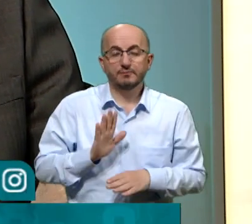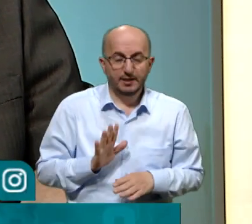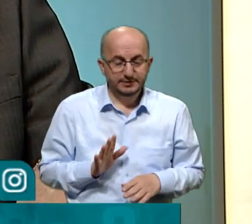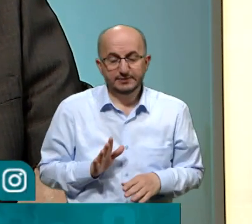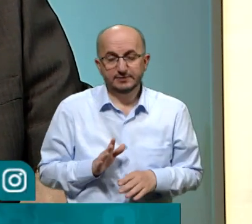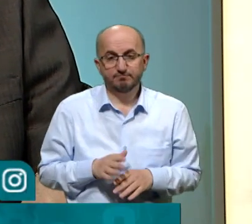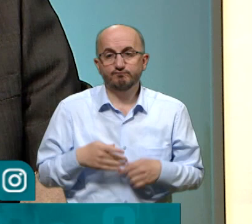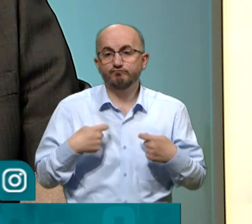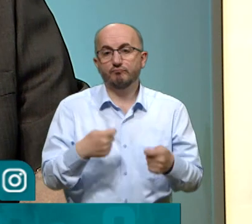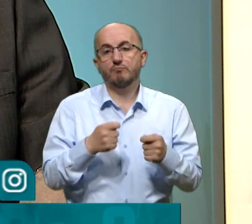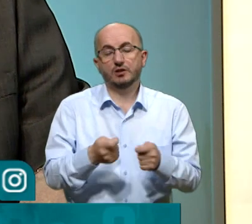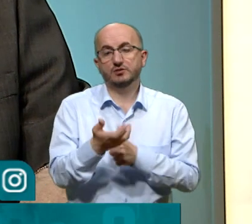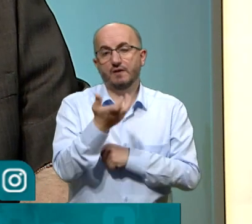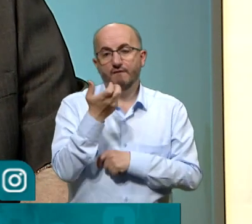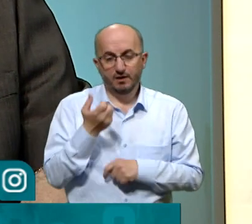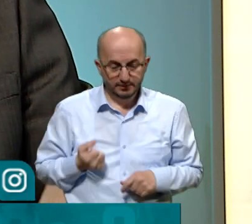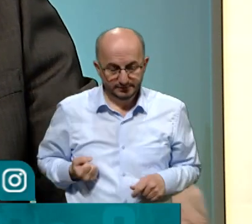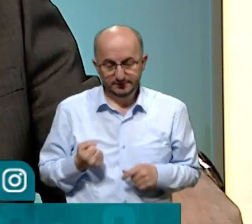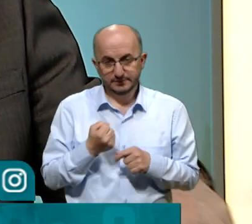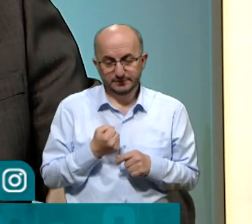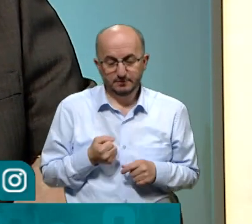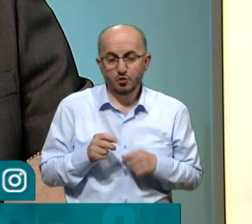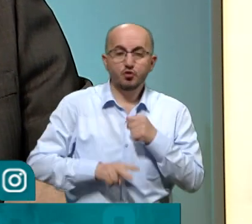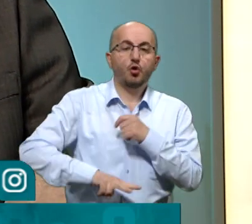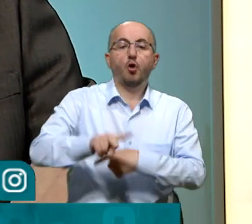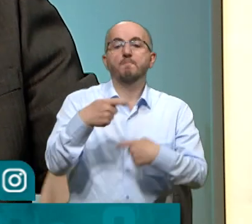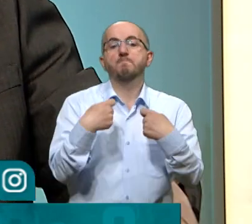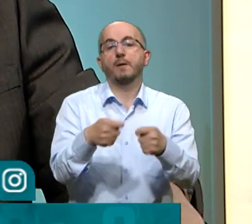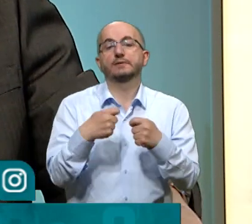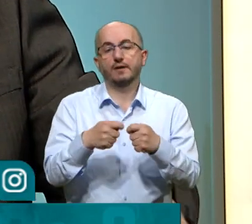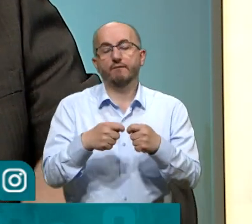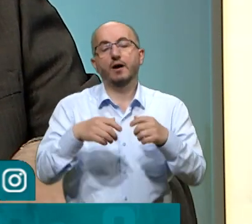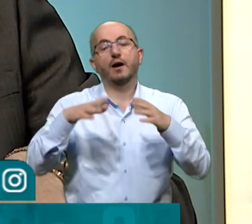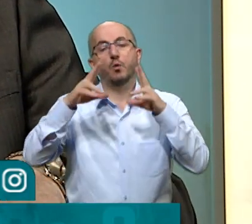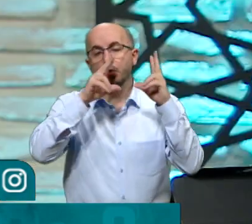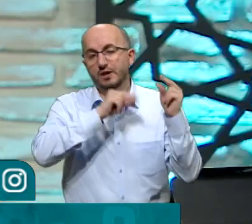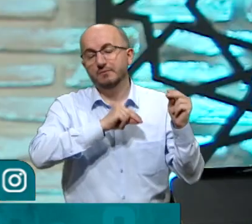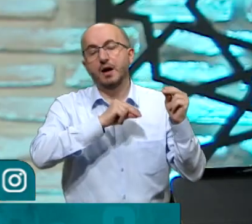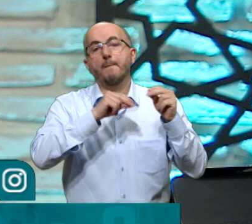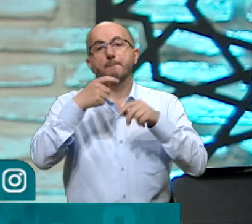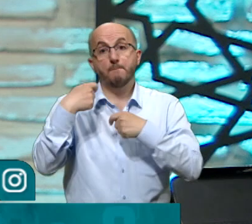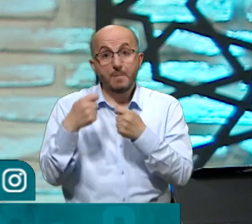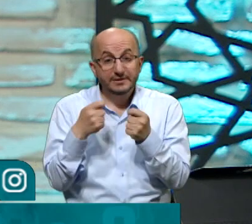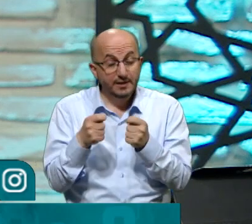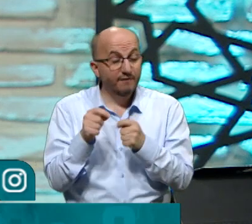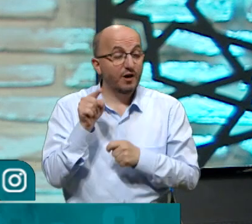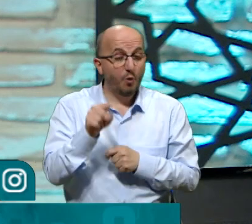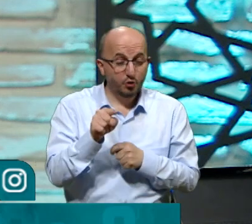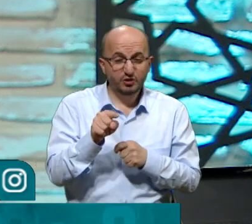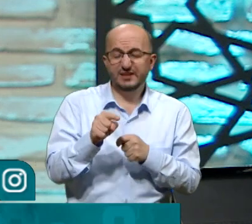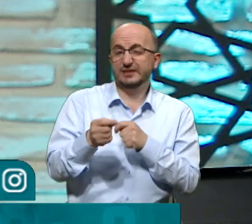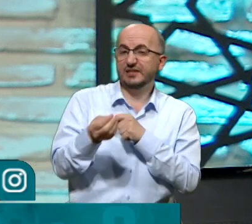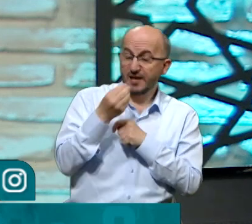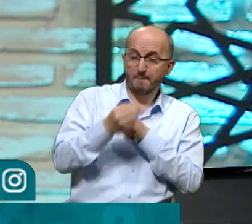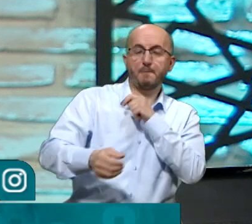ibadetlerde masraf alınır yol masrafları Konak orada iyi satırları oradaki barınma